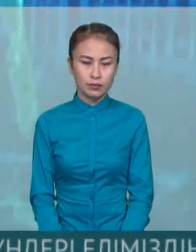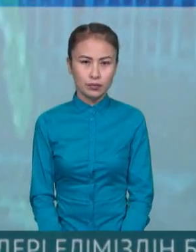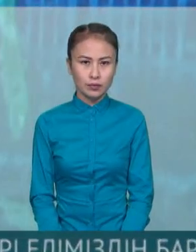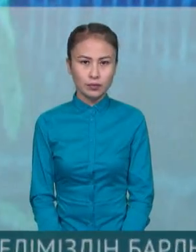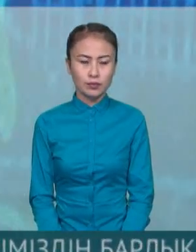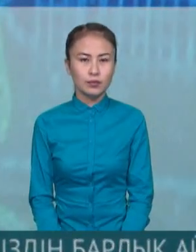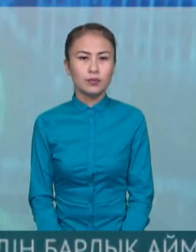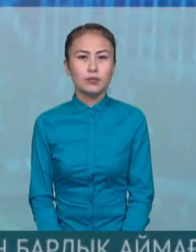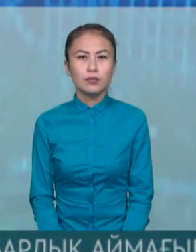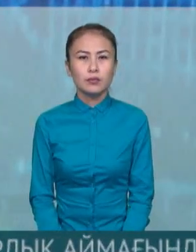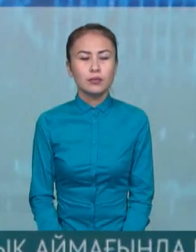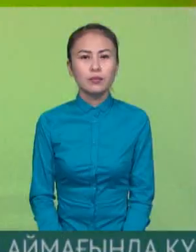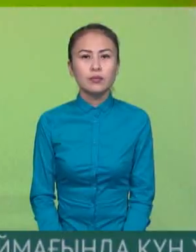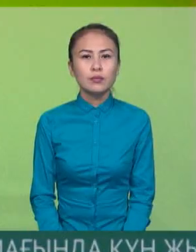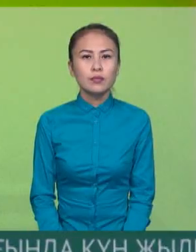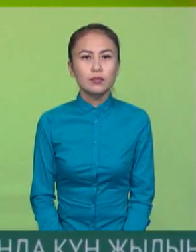Жылқайдарова баяндайды.